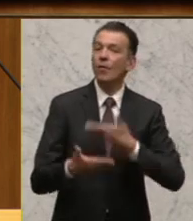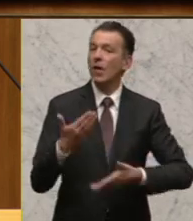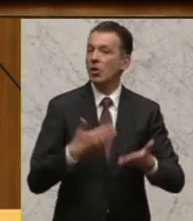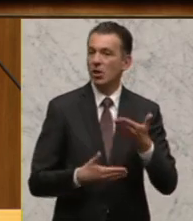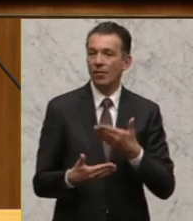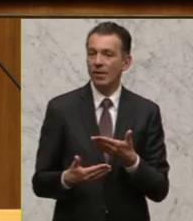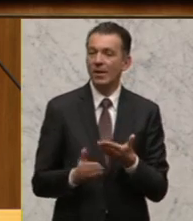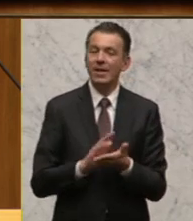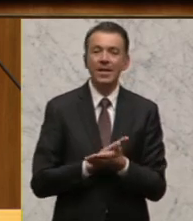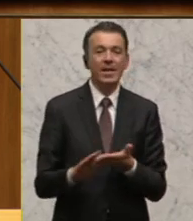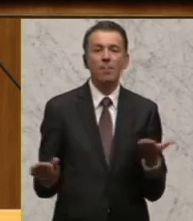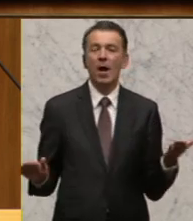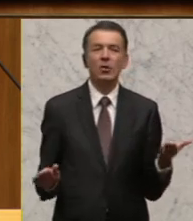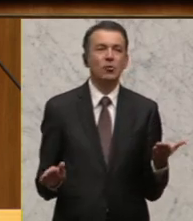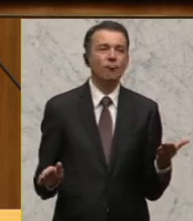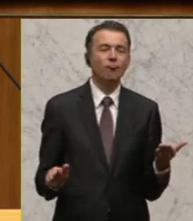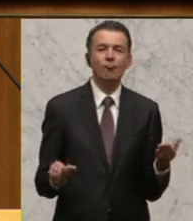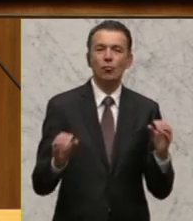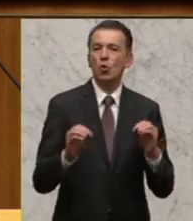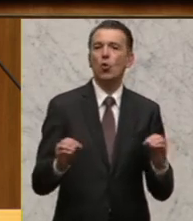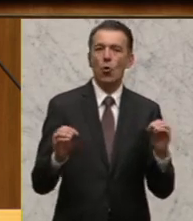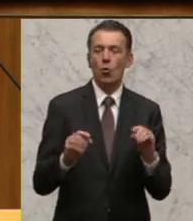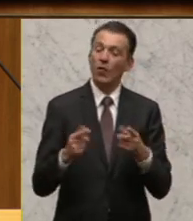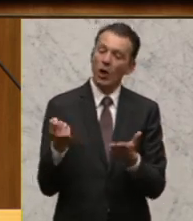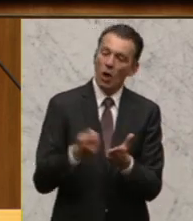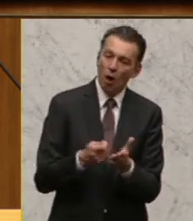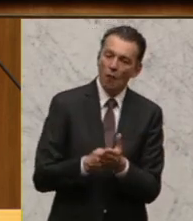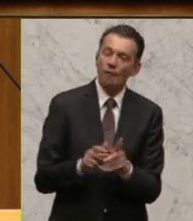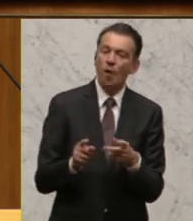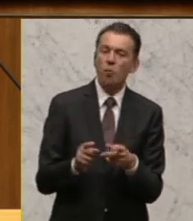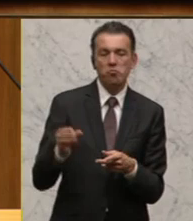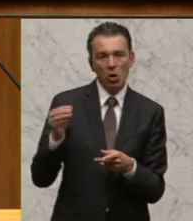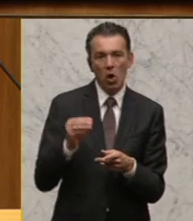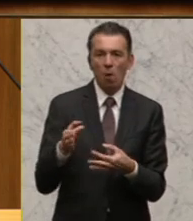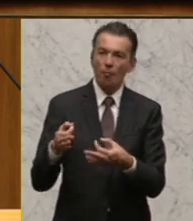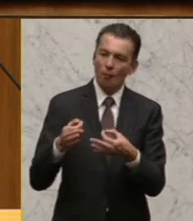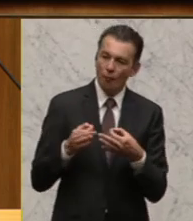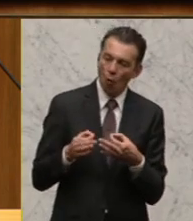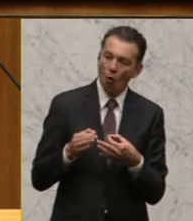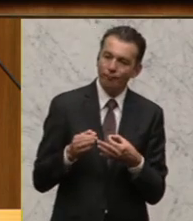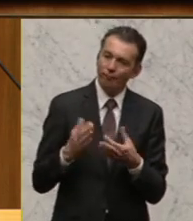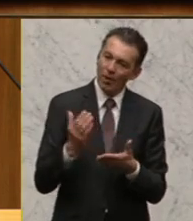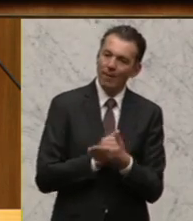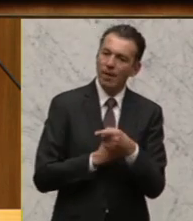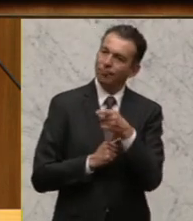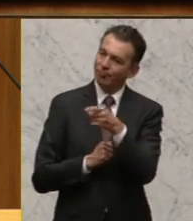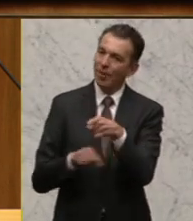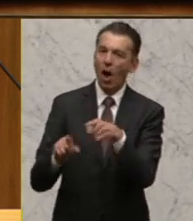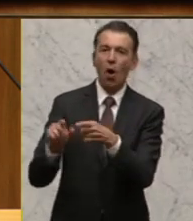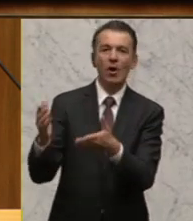nie ein Nullsummenspiel, sondern wir kaufen etwas, weil wir glauben, es ist für uns eine Win-Win-Situation.